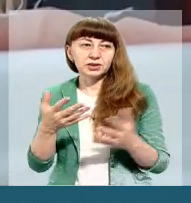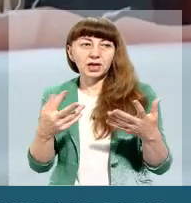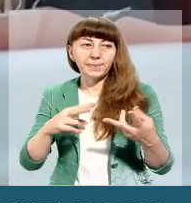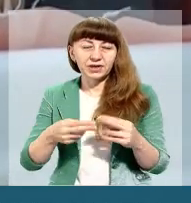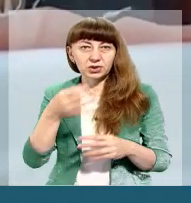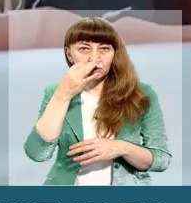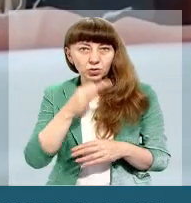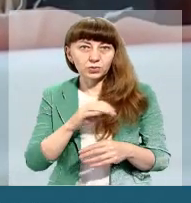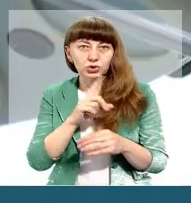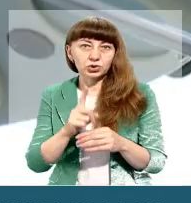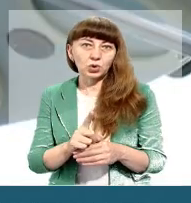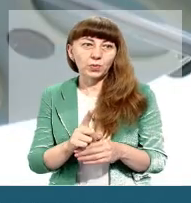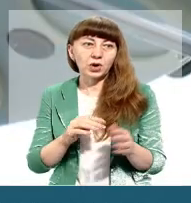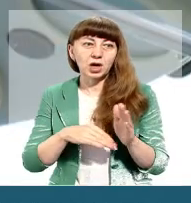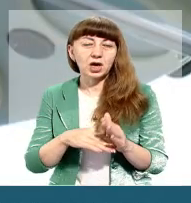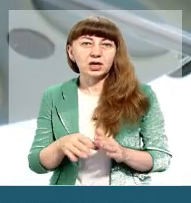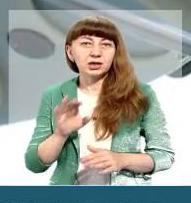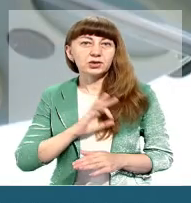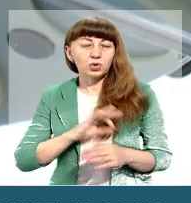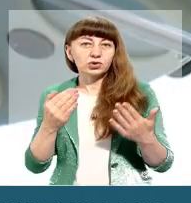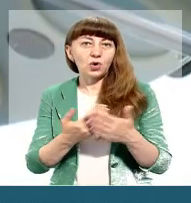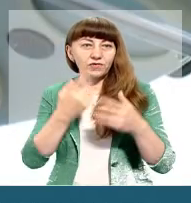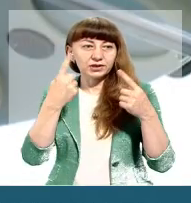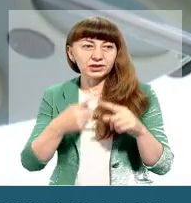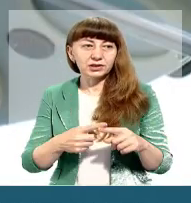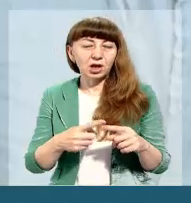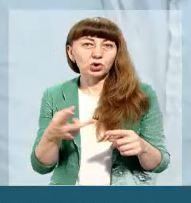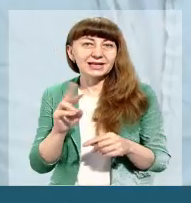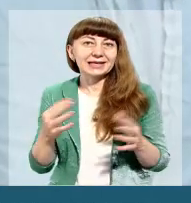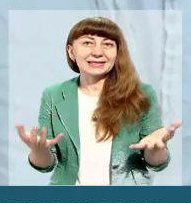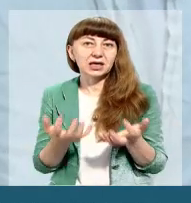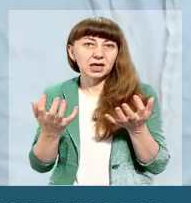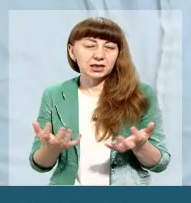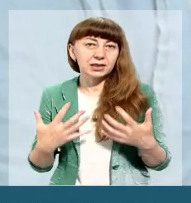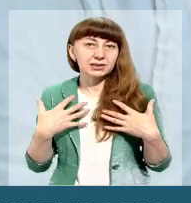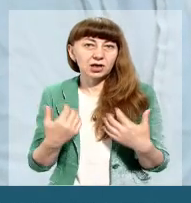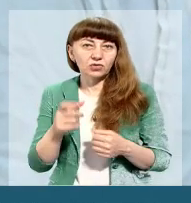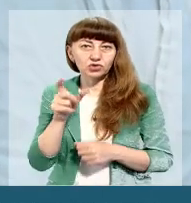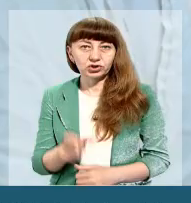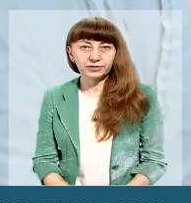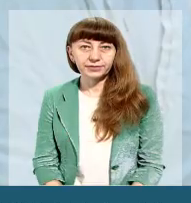осы бағыты бойынша 34 маман еңбек етуде. Гүлсезім Шоқанқызы, Алексей Руденко, Қостанай телеарнасы.